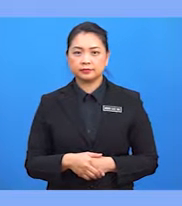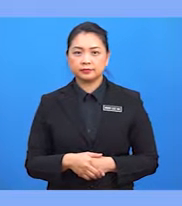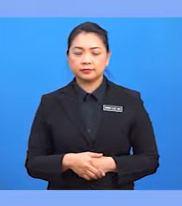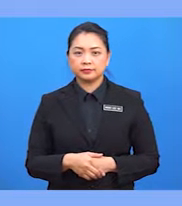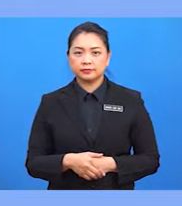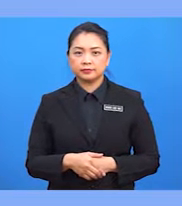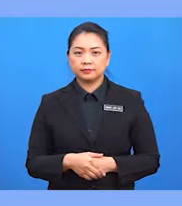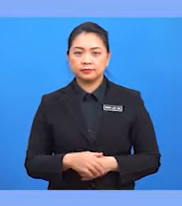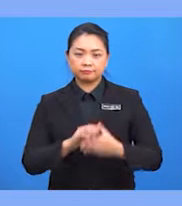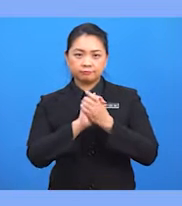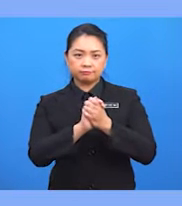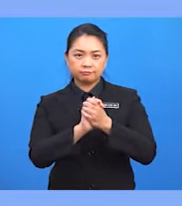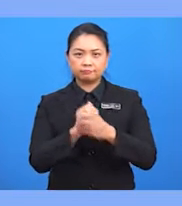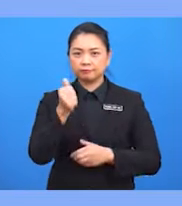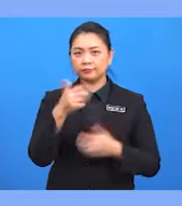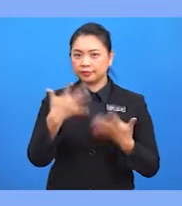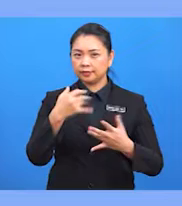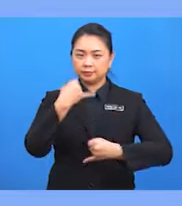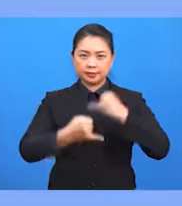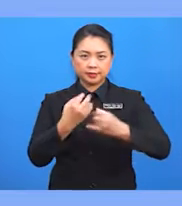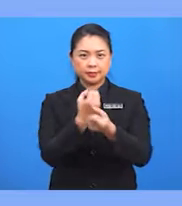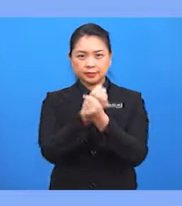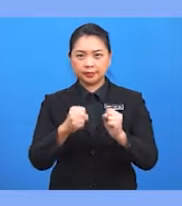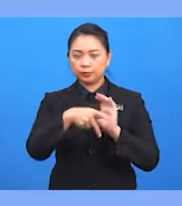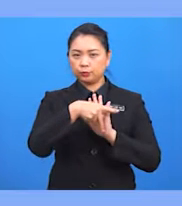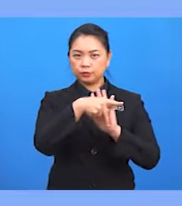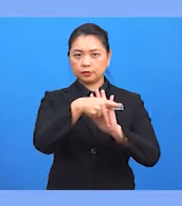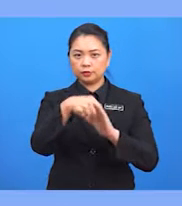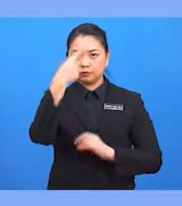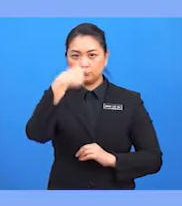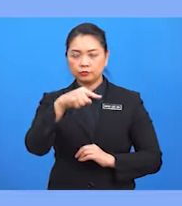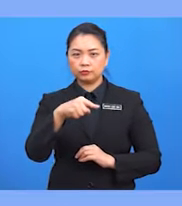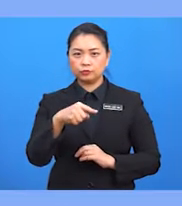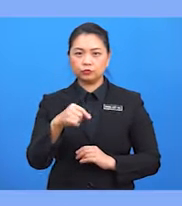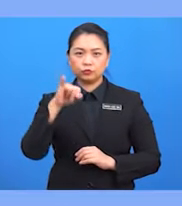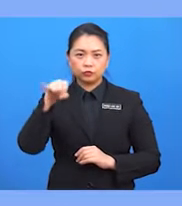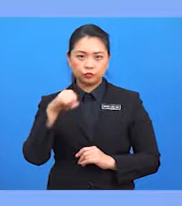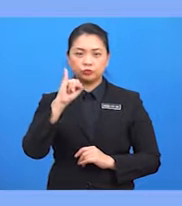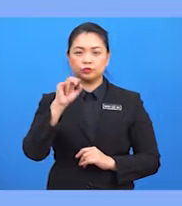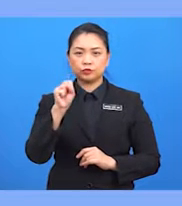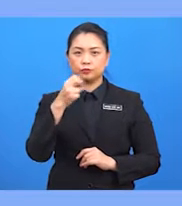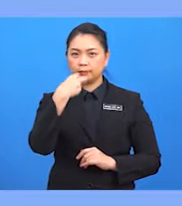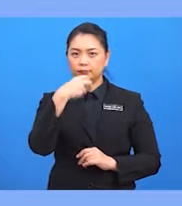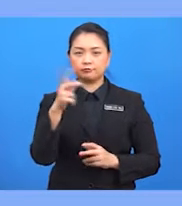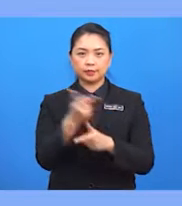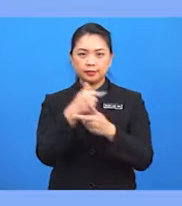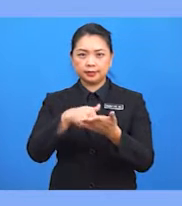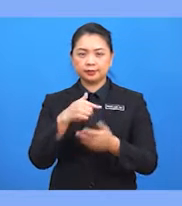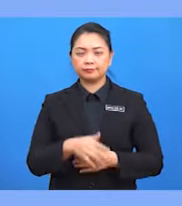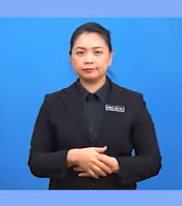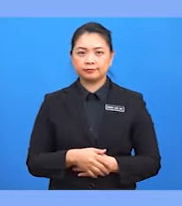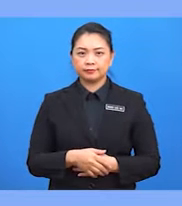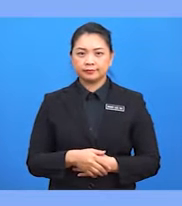siap. Tahniah, anda telah berjaya menyiapkan poster untuk Pineapple Juice bagi tugasan kali ini.